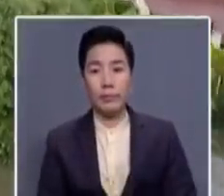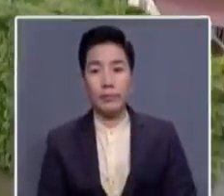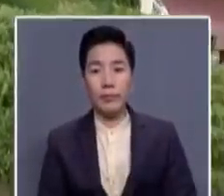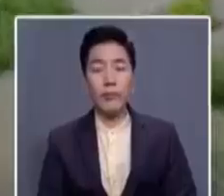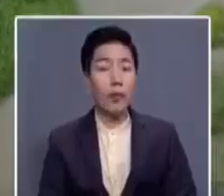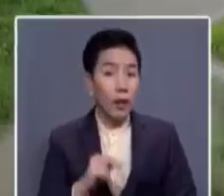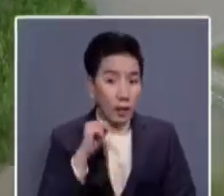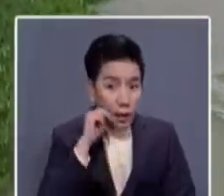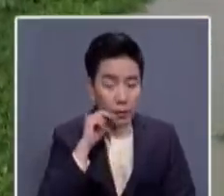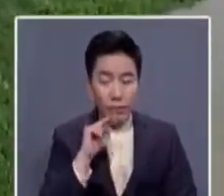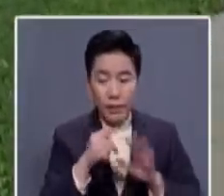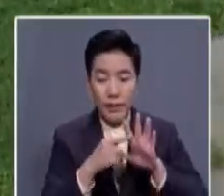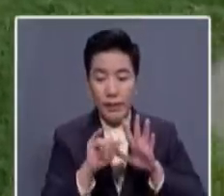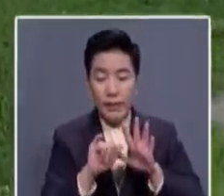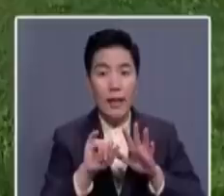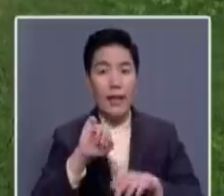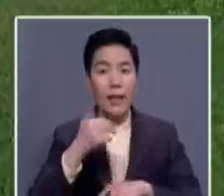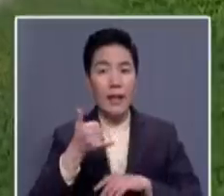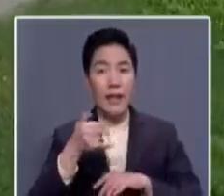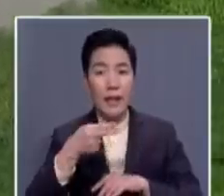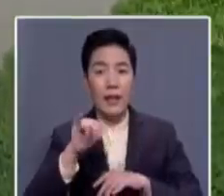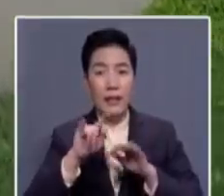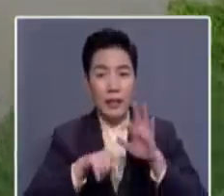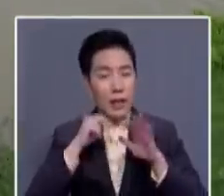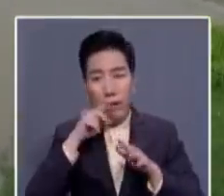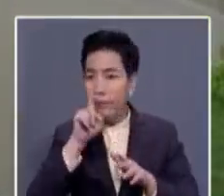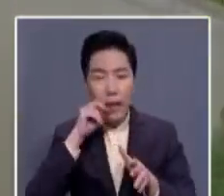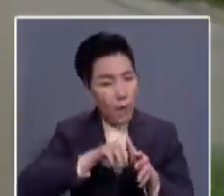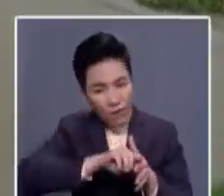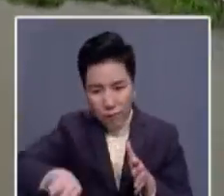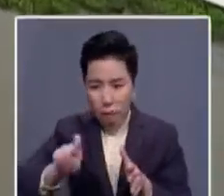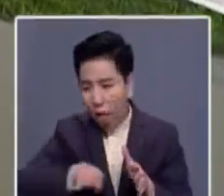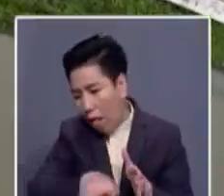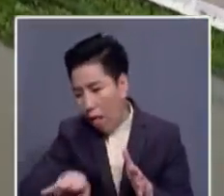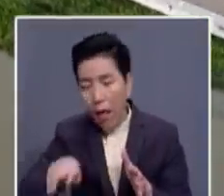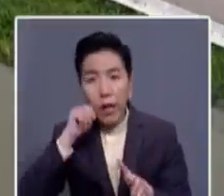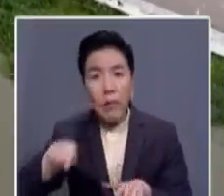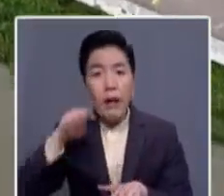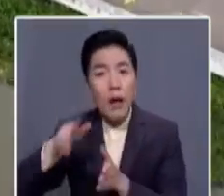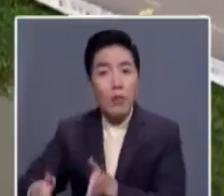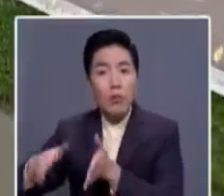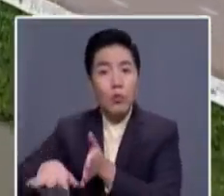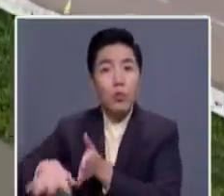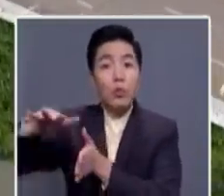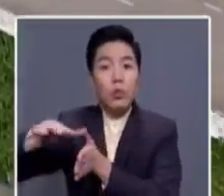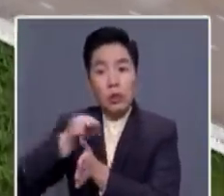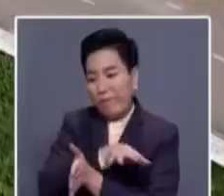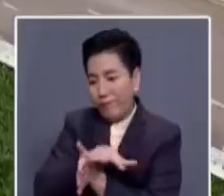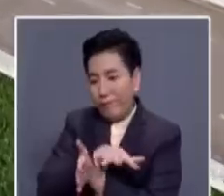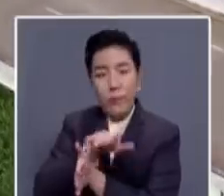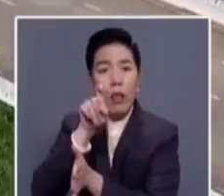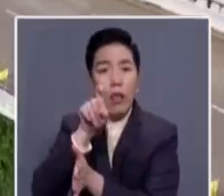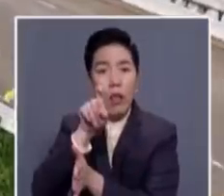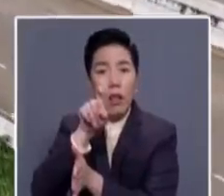ลำห้วยขั้นใดใหญ่และลำน้ำถ่วนวิกฤตหนักค่ะไม่สามารถระบายน้ำลงแม่น้ำชีได้สะดวกเนื่องจากน้ำชีหนุนสูงล้นด้